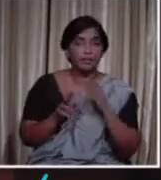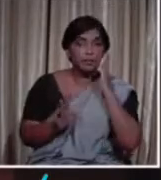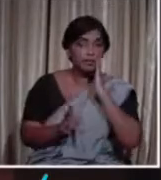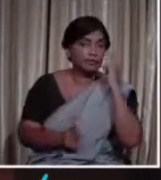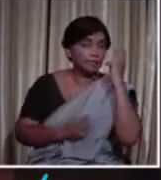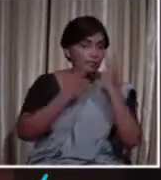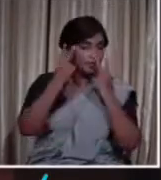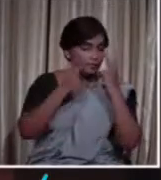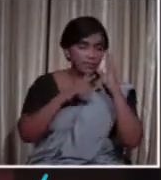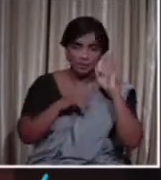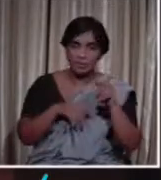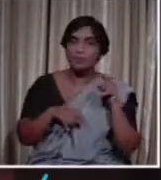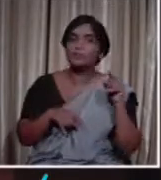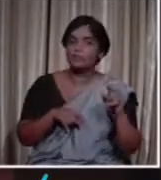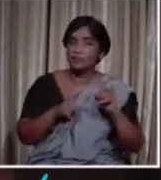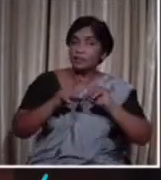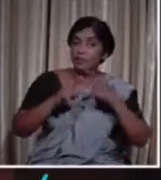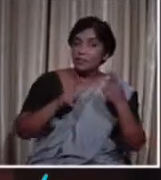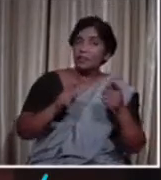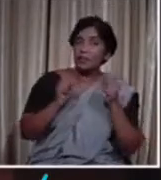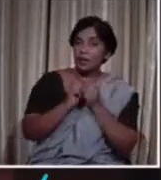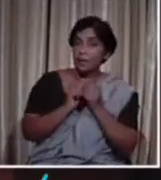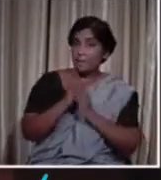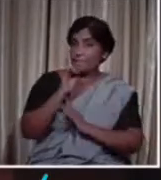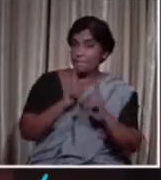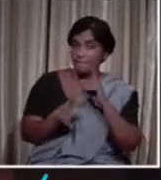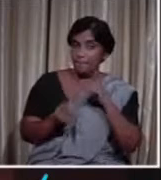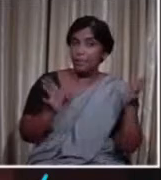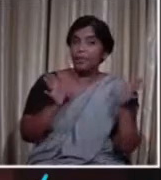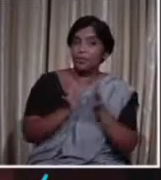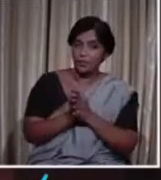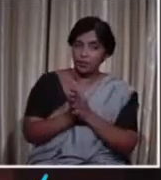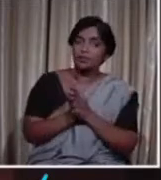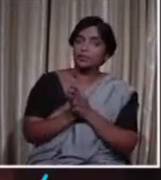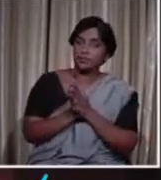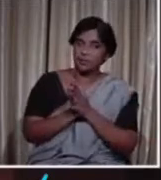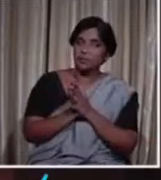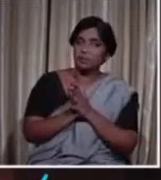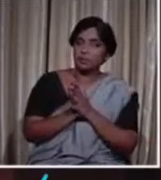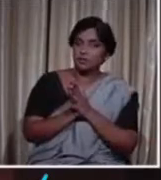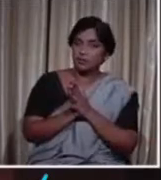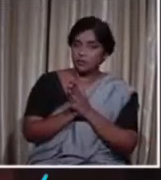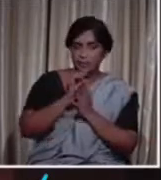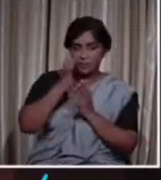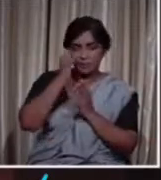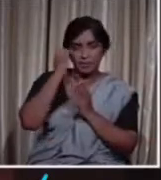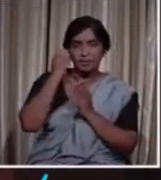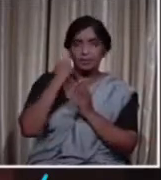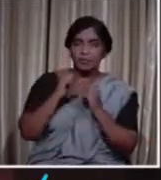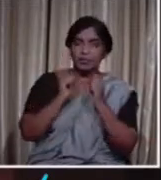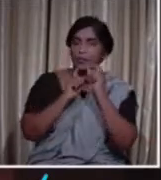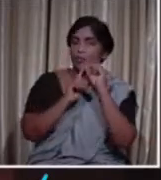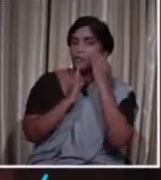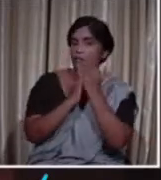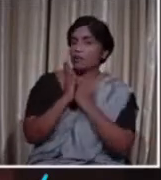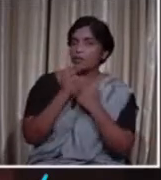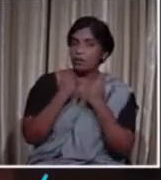සෙක්ටර් එක ගැන අනිකුත් ලයින් මිනිස්ට්‍රීස් එක ඒකාබද්ධව ඉන්ටිග්‍රේටඩ් ප්‍රෝග්‍රෑම් එකක් හදන්නට ඕන.